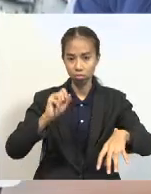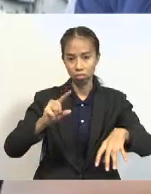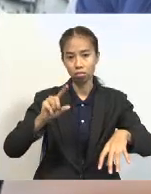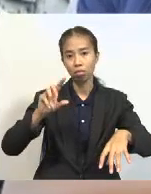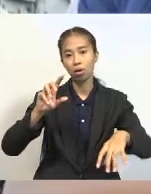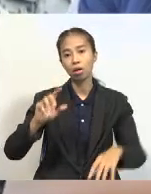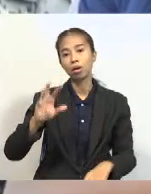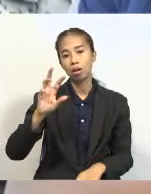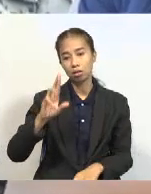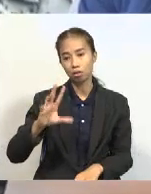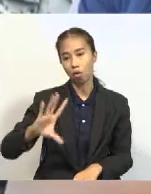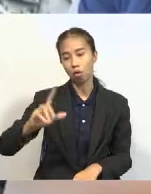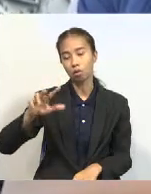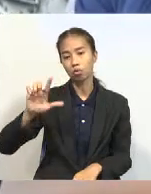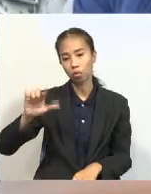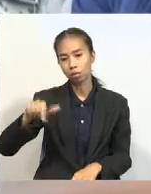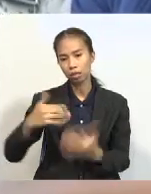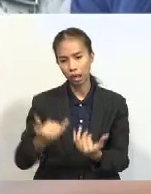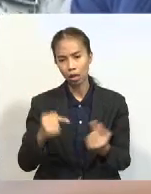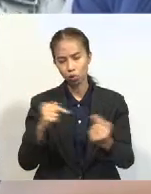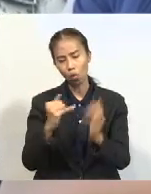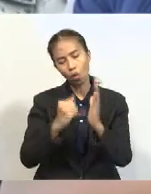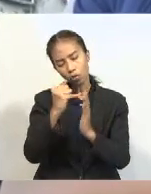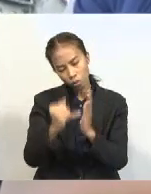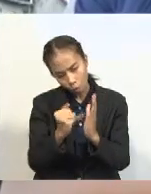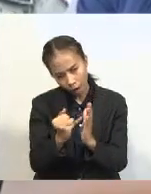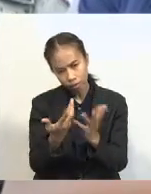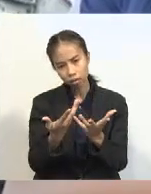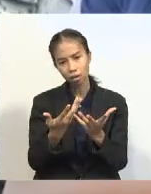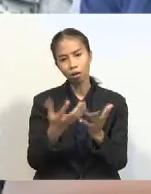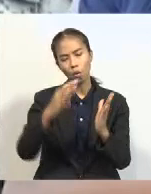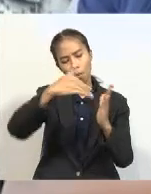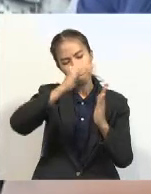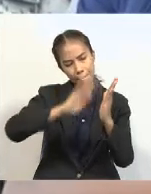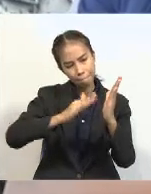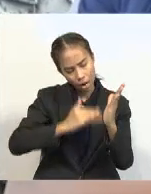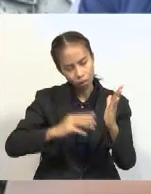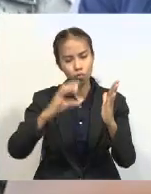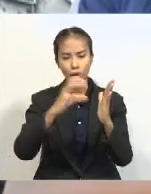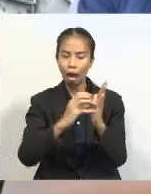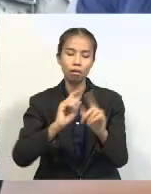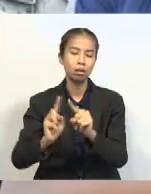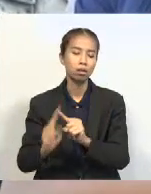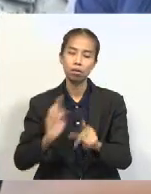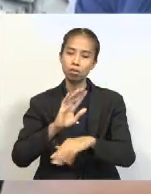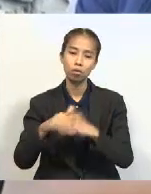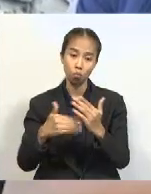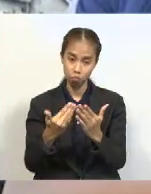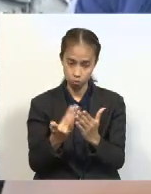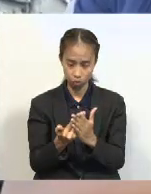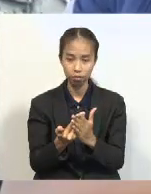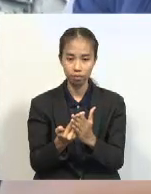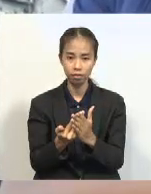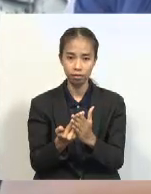ทั้งศรชนจังหวัดศรชนภาคและก็ศรชนส่วนกลางนะครับหน่วยงานต่